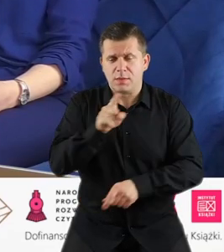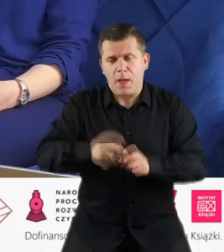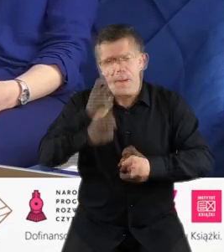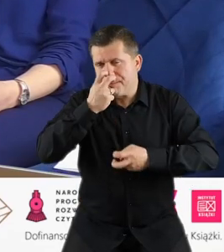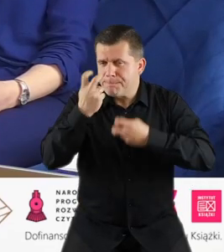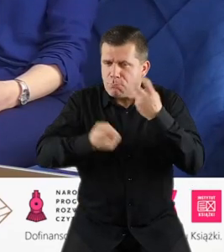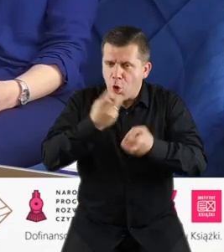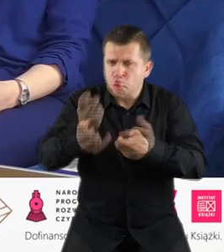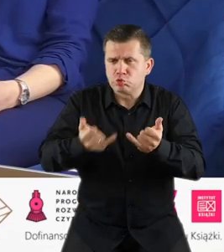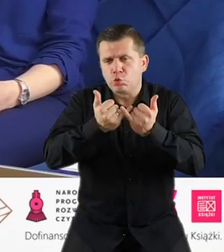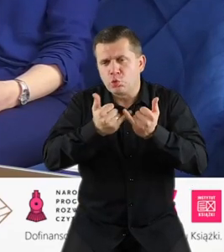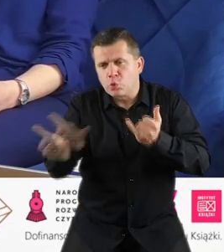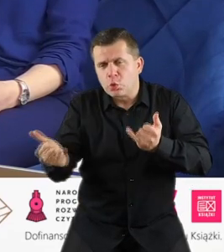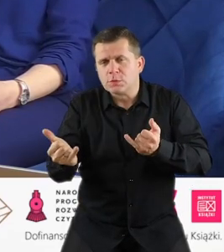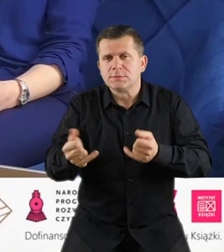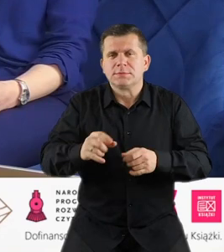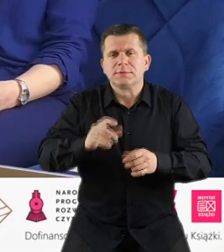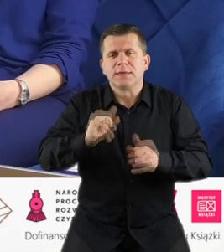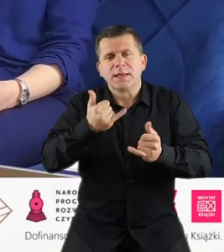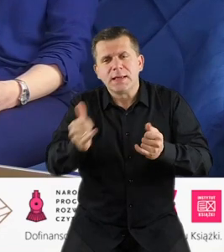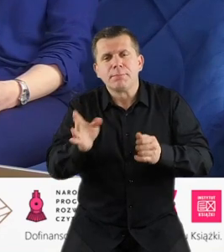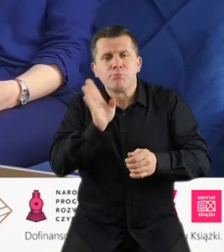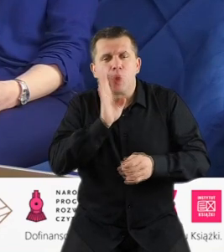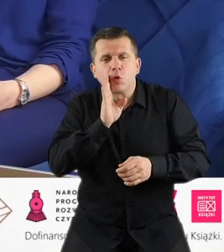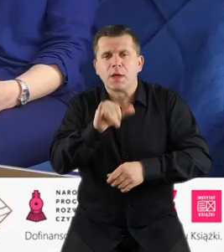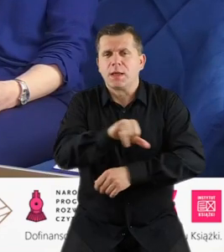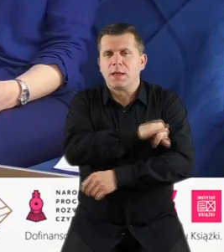też poszukiwać różnych form imienia